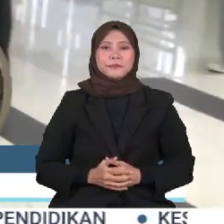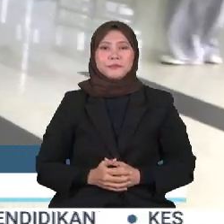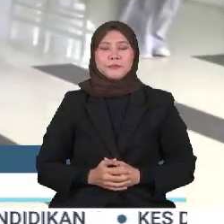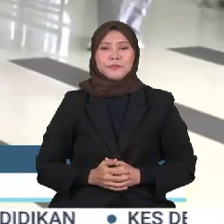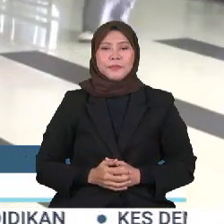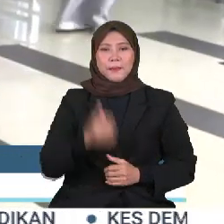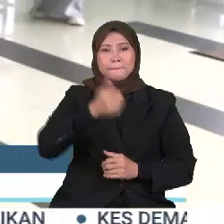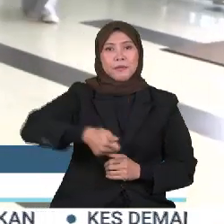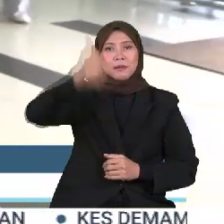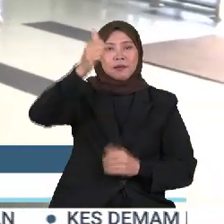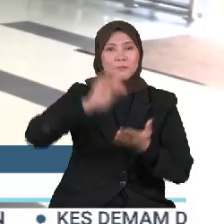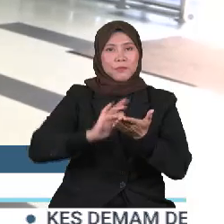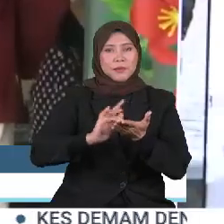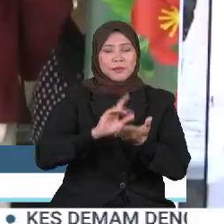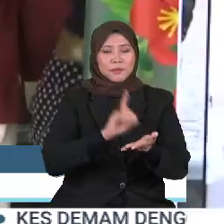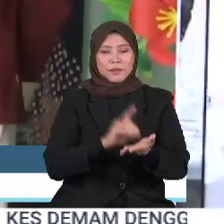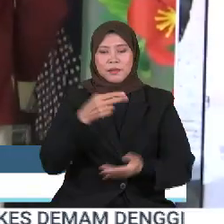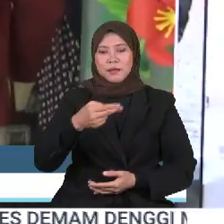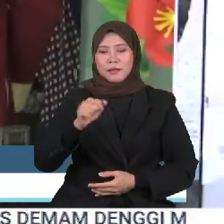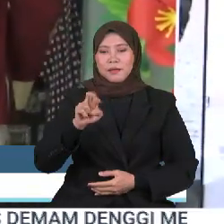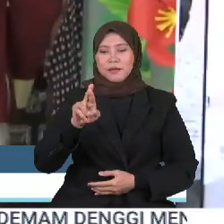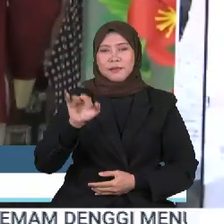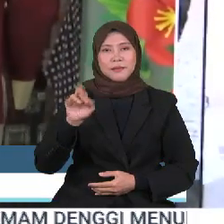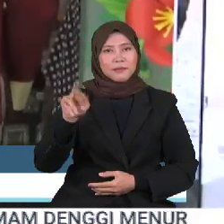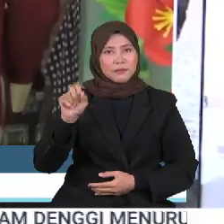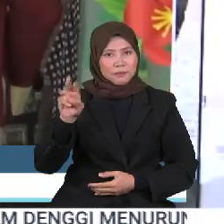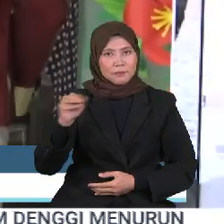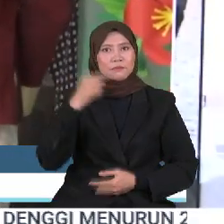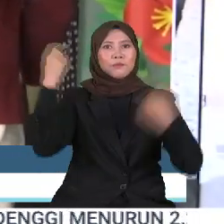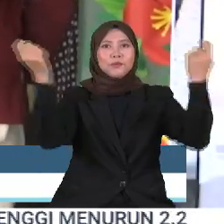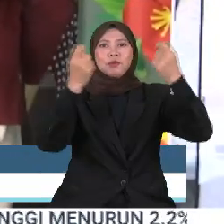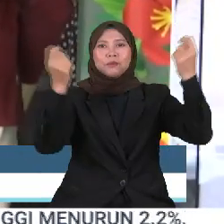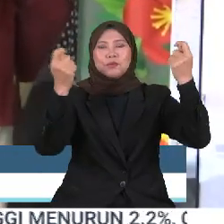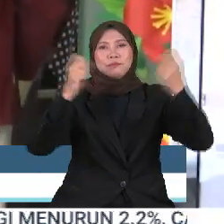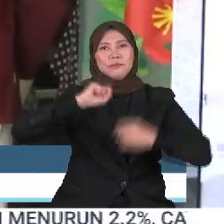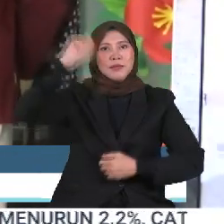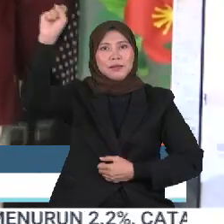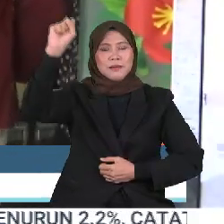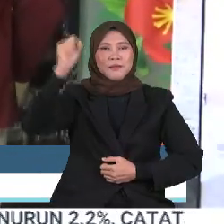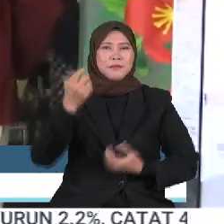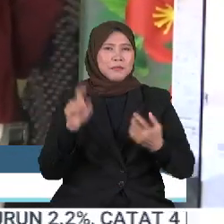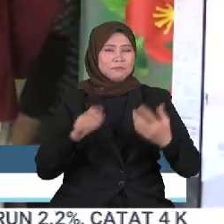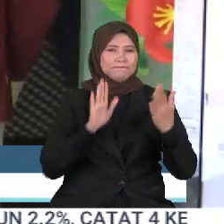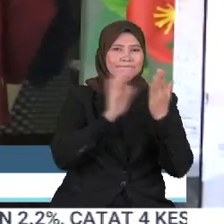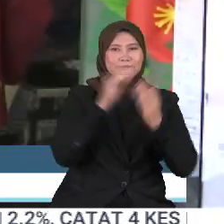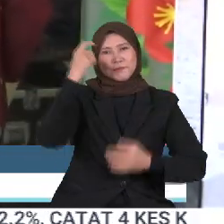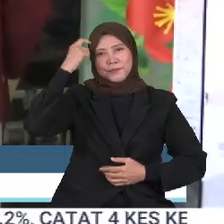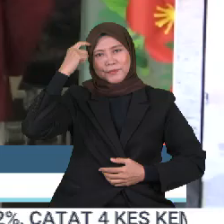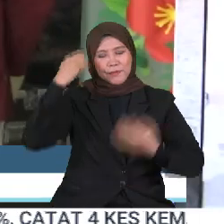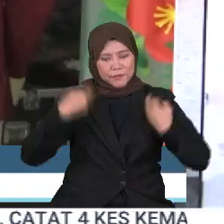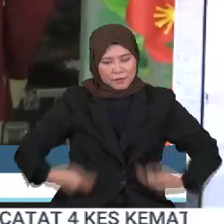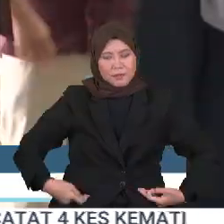menurut pengarah perbuatannya dokter Hari RAM ramaya menyambut hari kebangsaan meliputi fisikal mental serta emosi